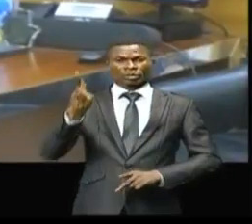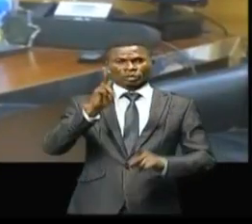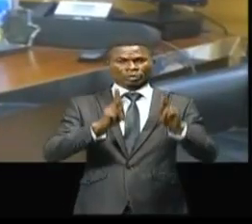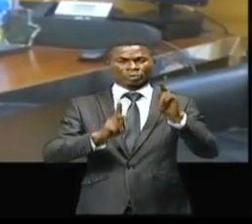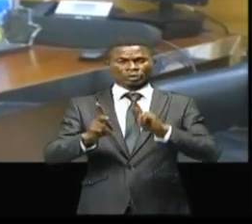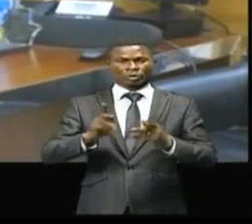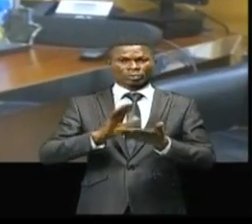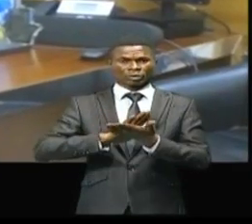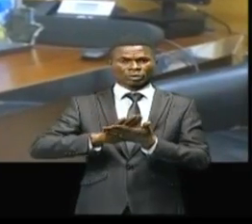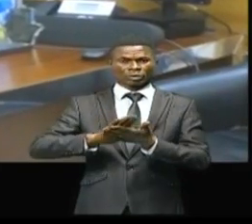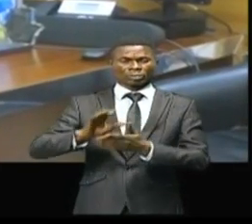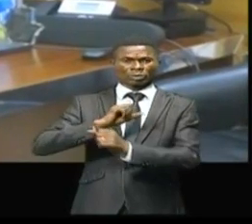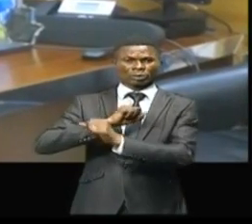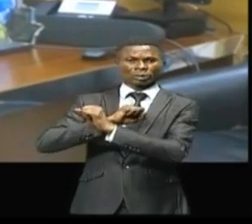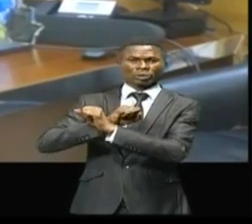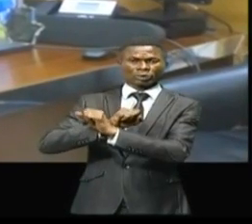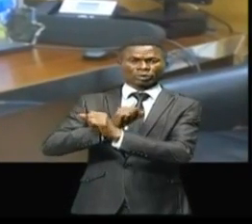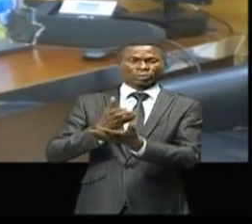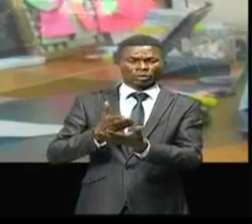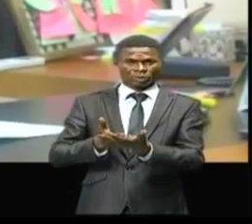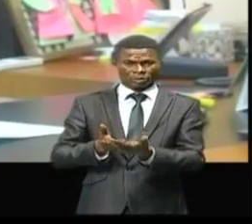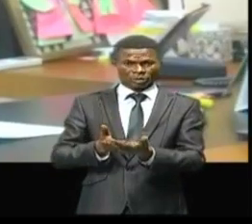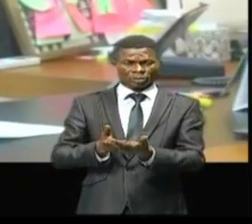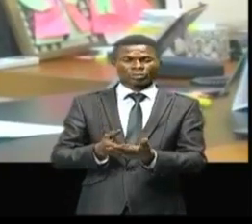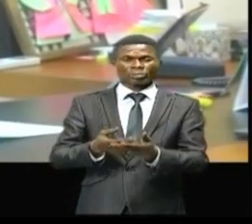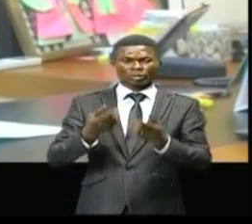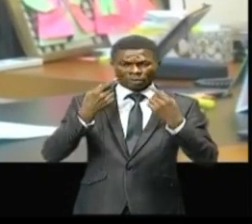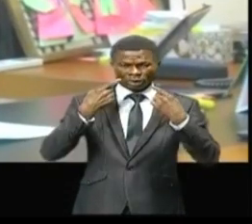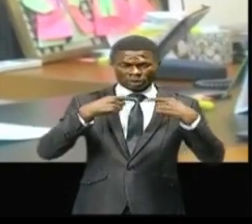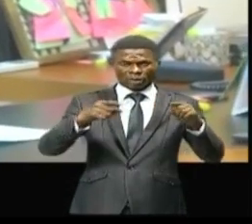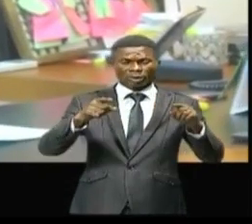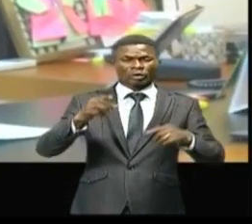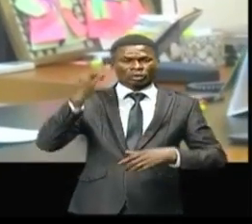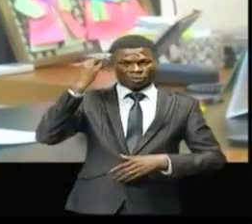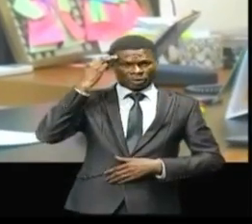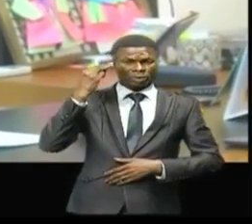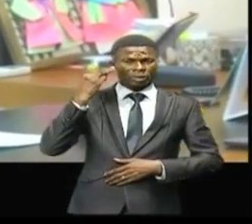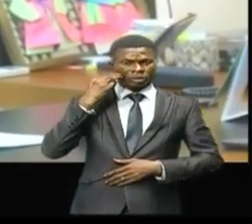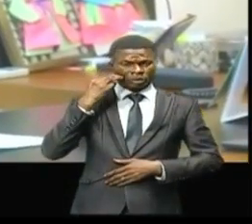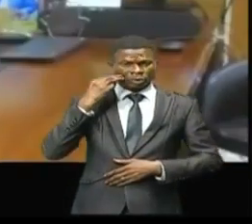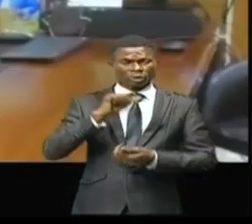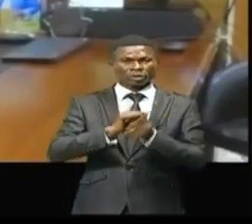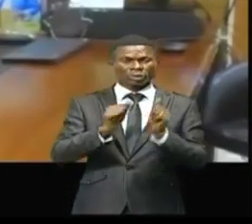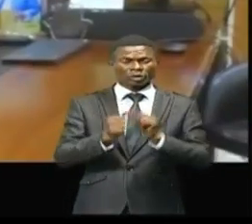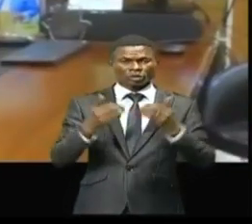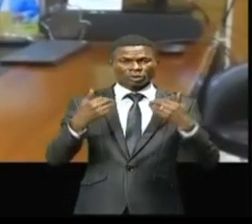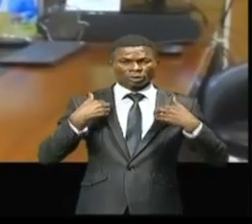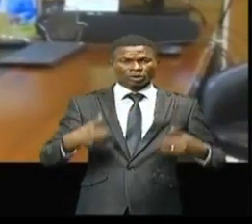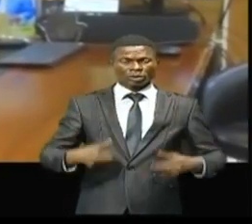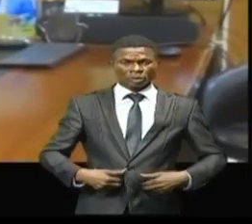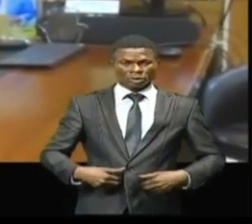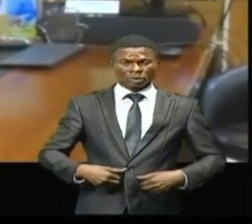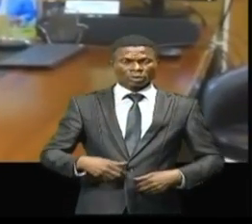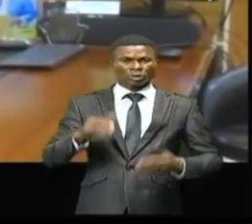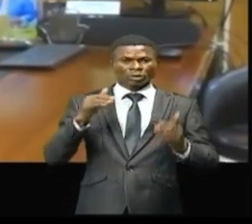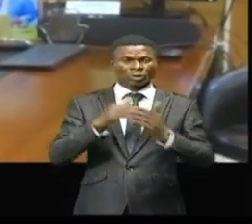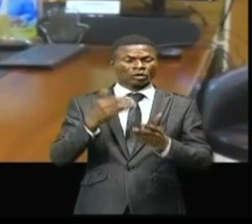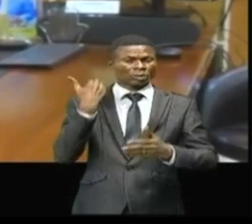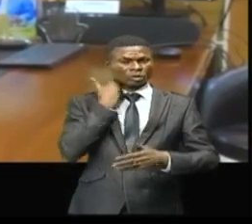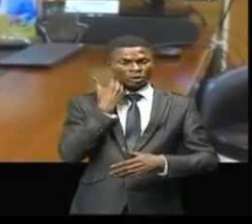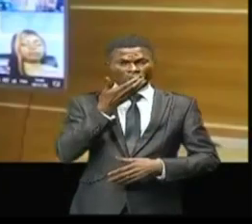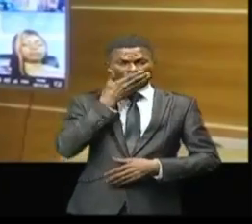hygiène et prévention à informer les conseils sur la situation sanitaire liée à la pandémie de